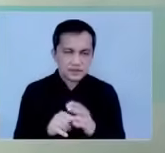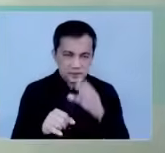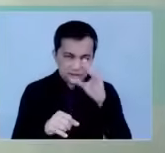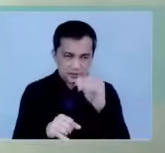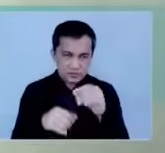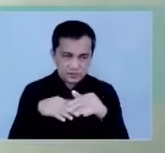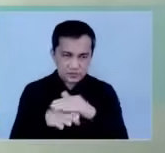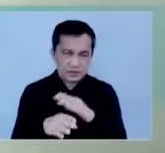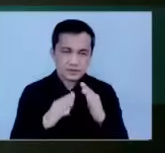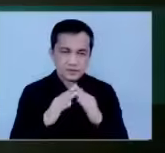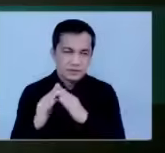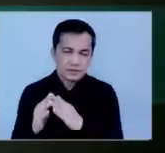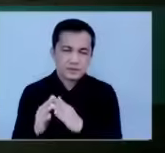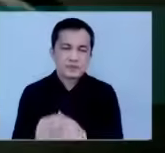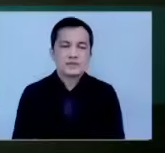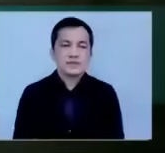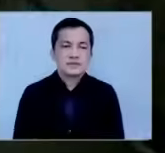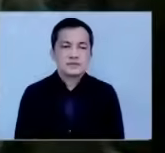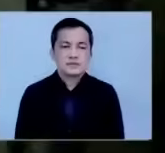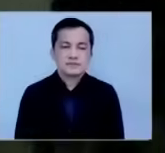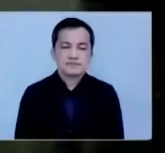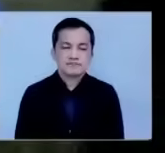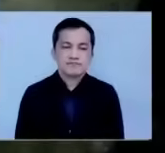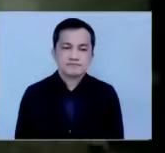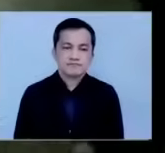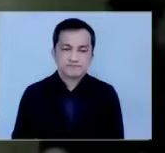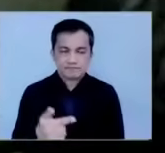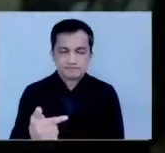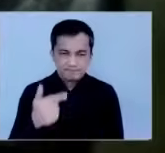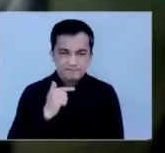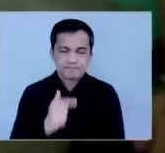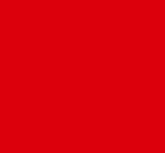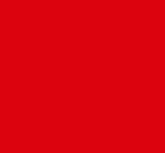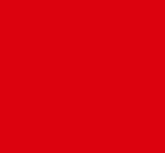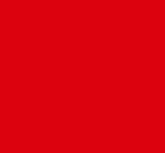mga bahay nagbalita front br